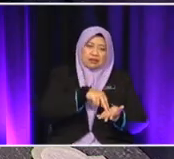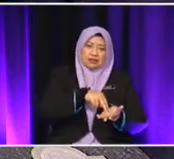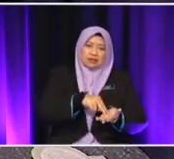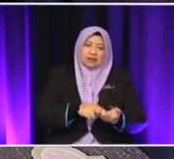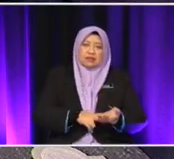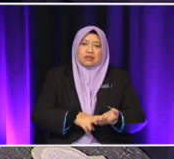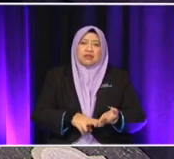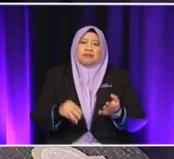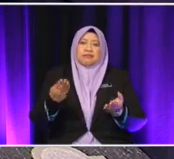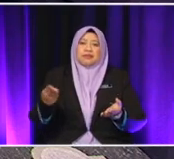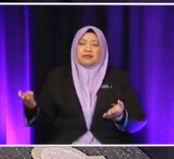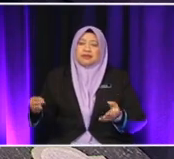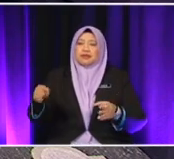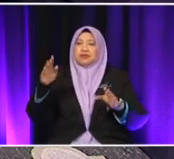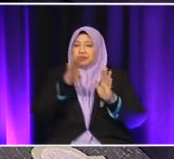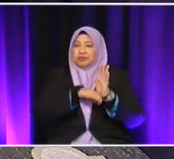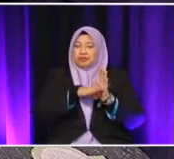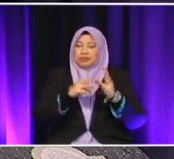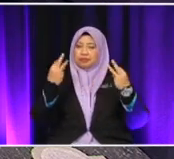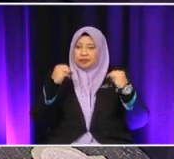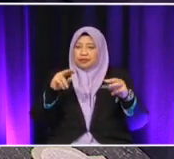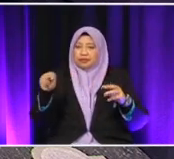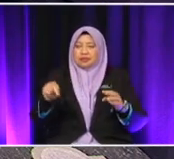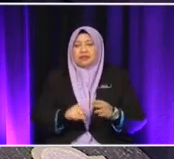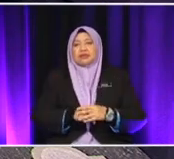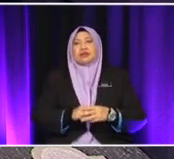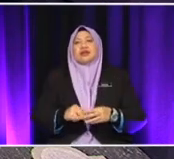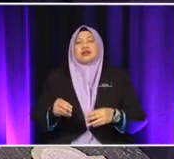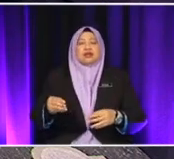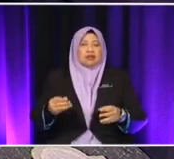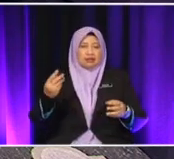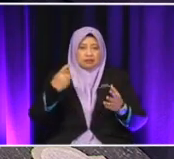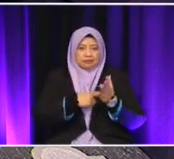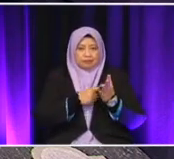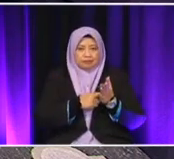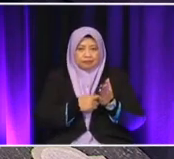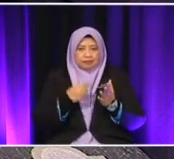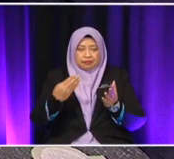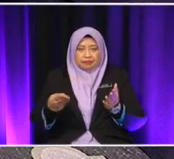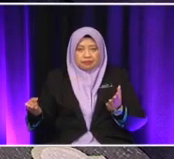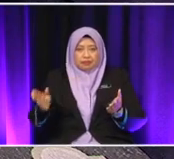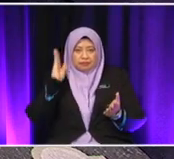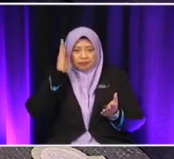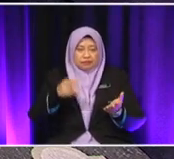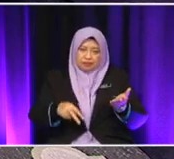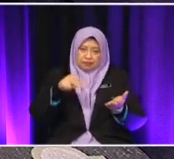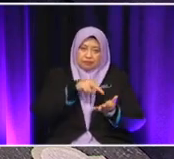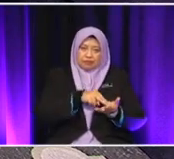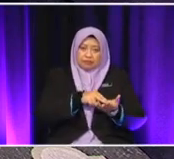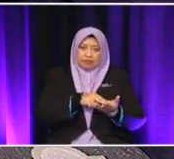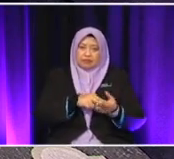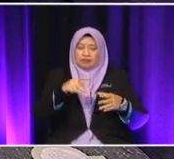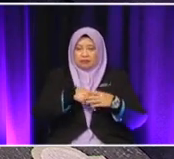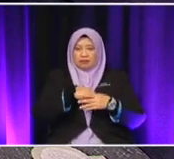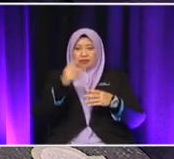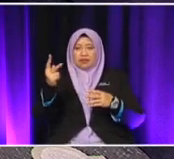kurang di dalam pasaran harga barang akan naik yang mementingkan keuntungan sudah pasti dia akan mengeluarkan